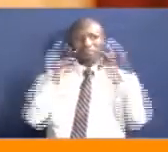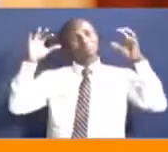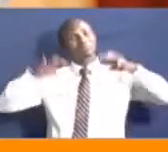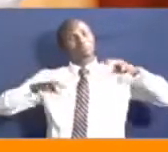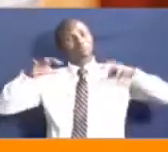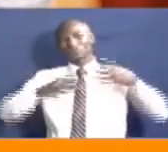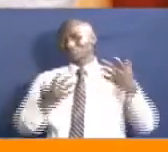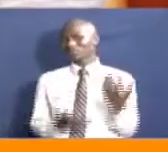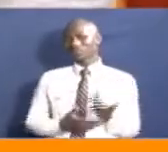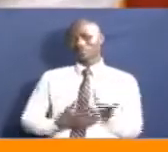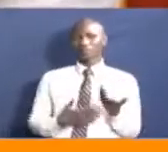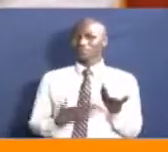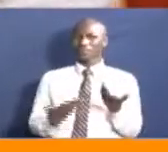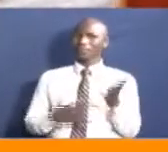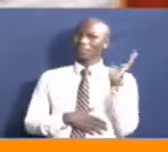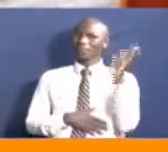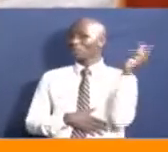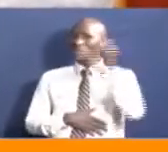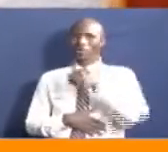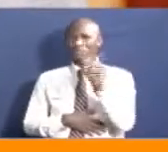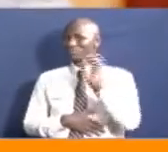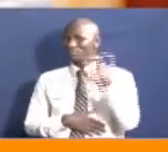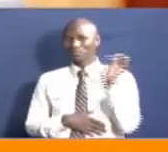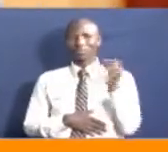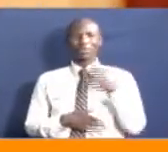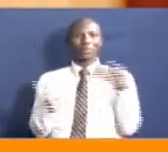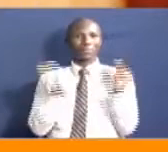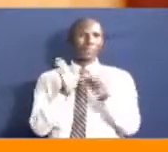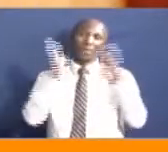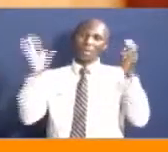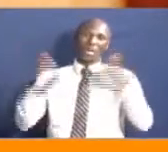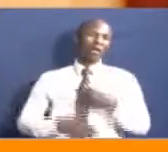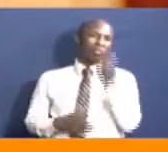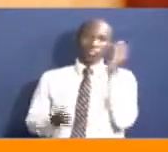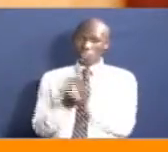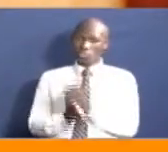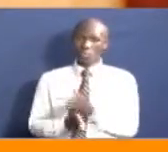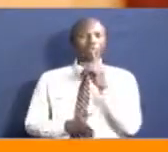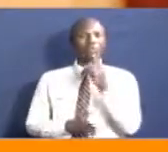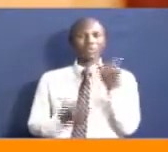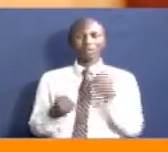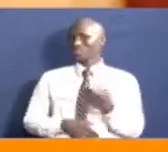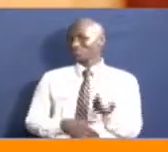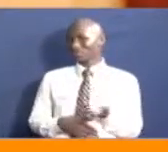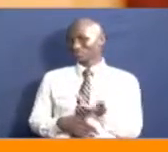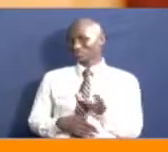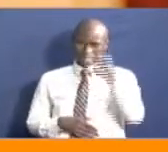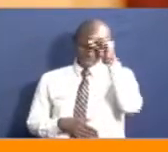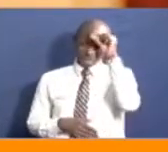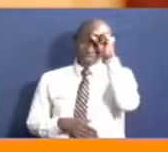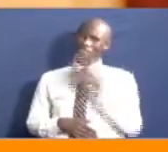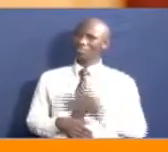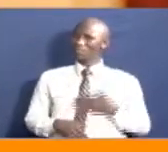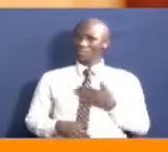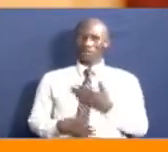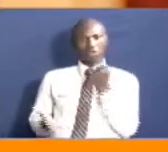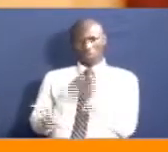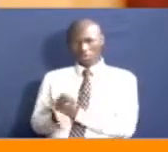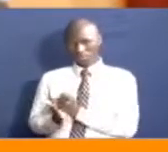mvua haitakuja vizuri, kutakuwa na shida sana ya chakula. Kwa hivyo the necessary government